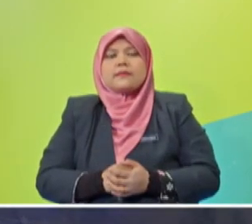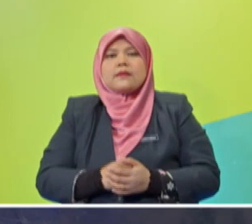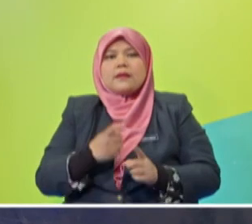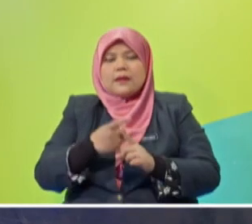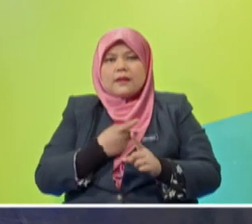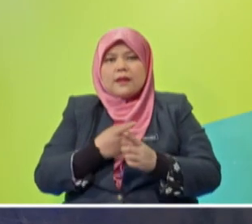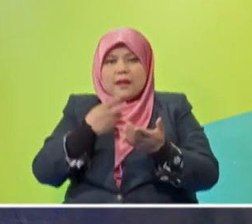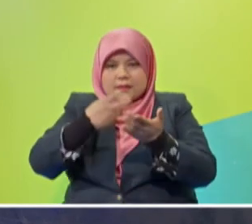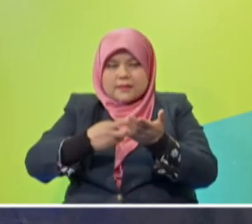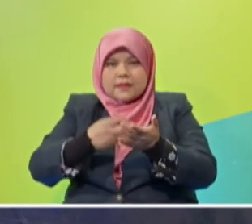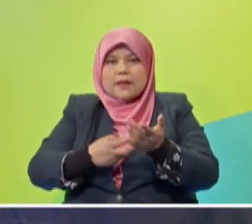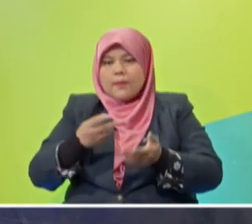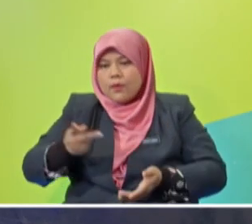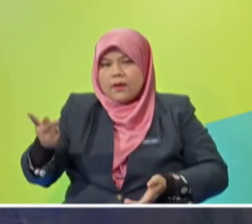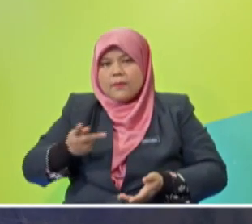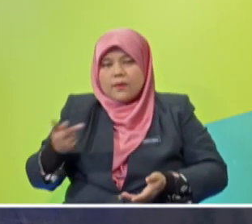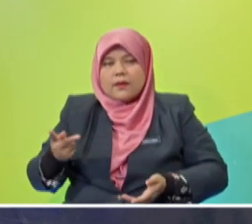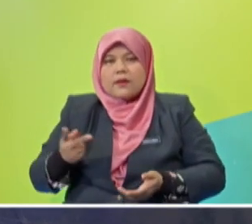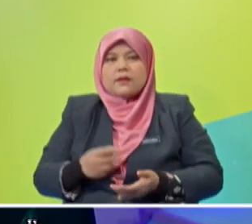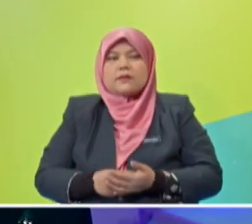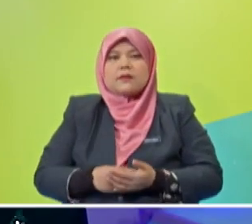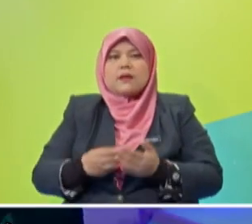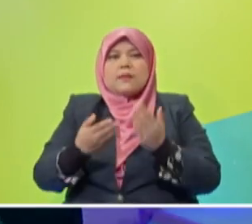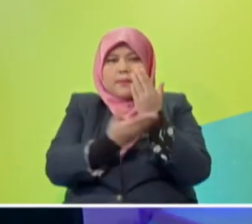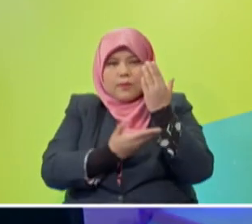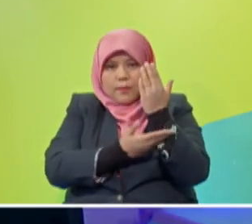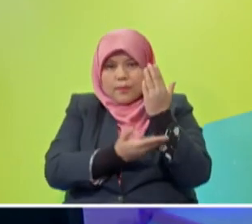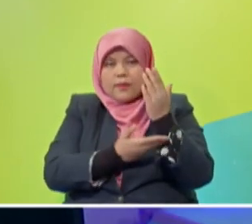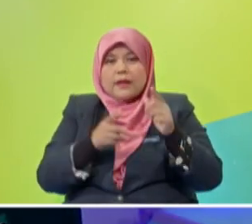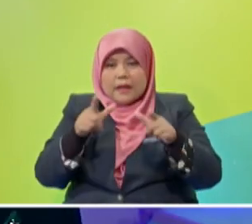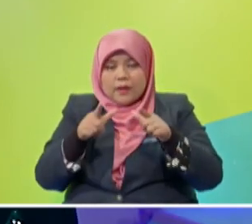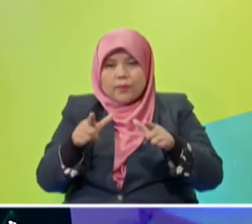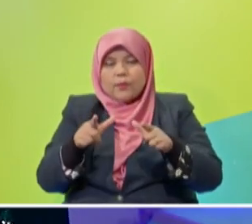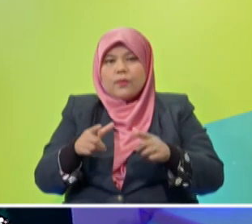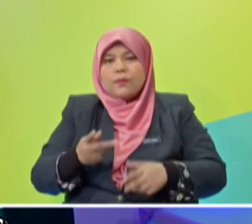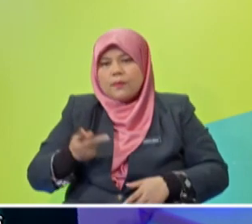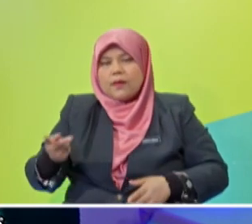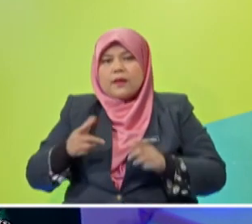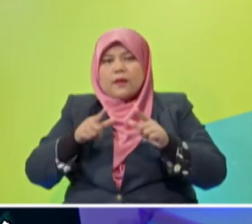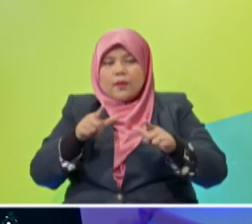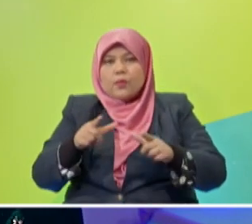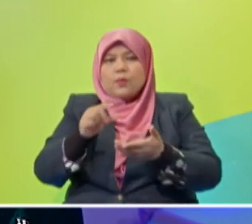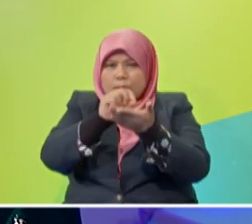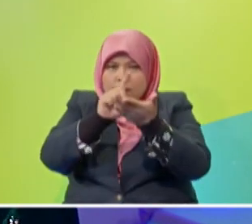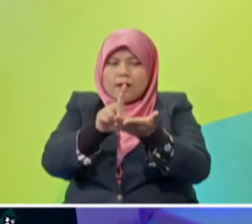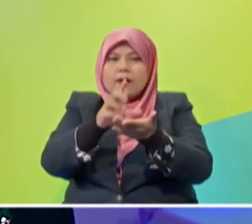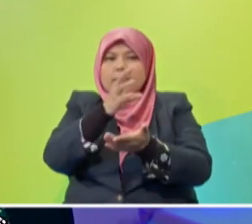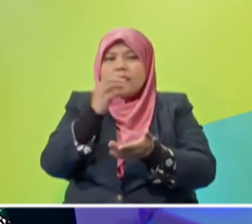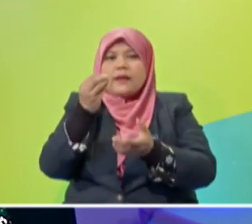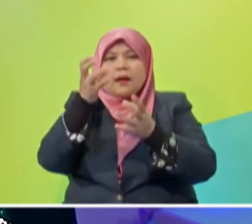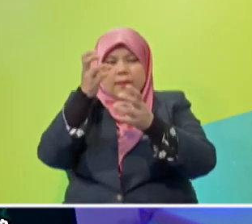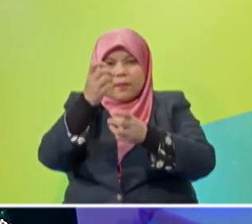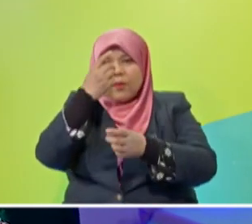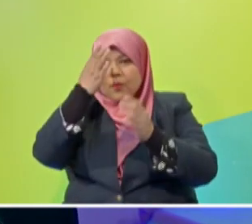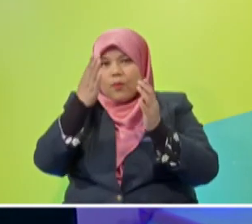segi penghasilan produk-produk. Sebab kita tahulah produk pembalakan ni dia menghasilkan produk kayu. Produk kayu ni memang mahal lah dan mendapat permintaan yang tinggi